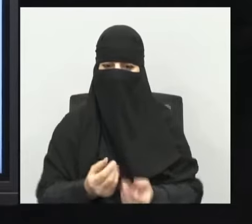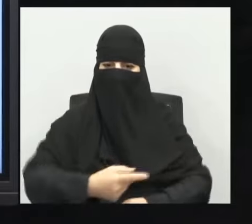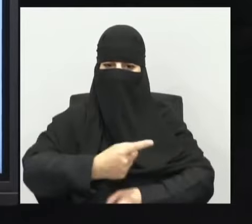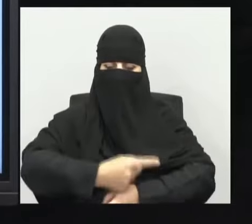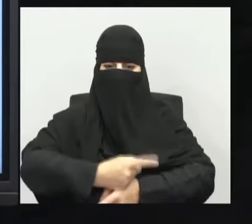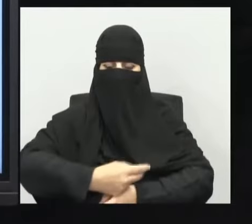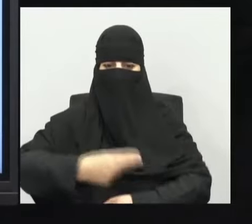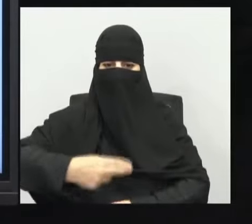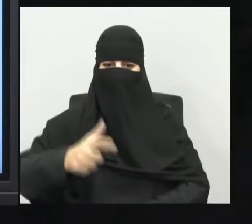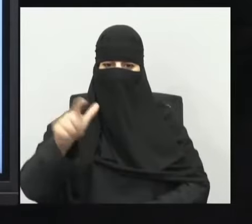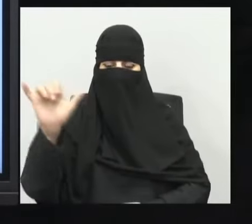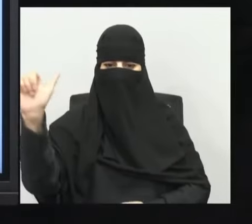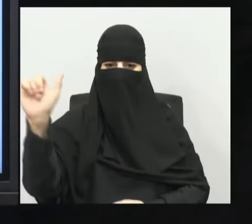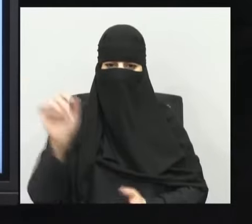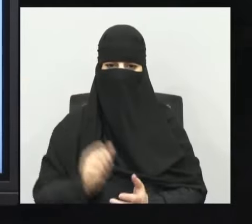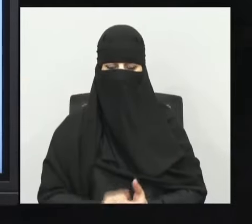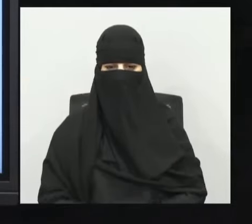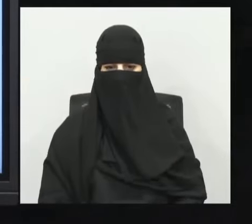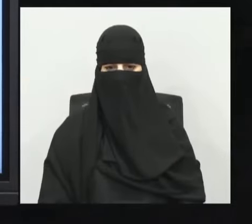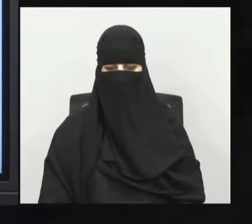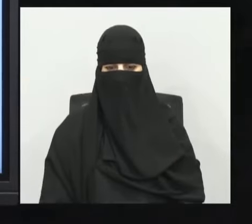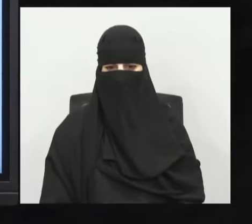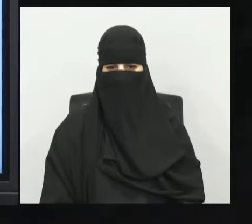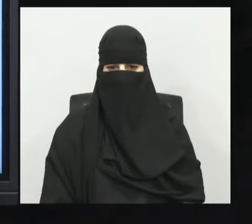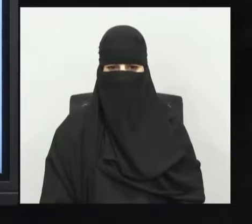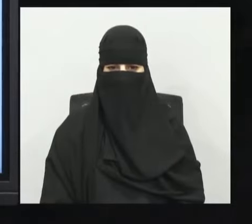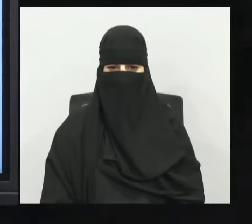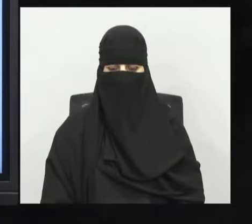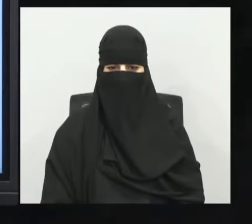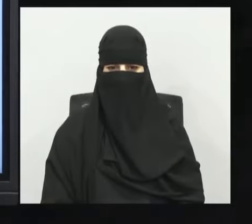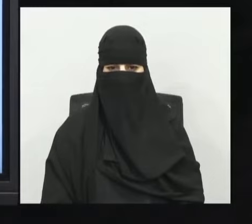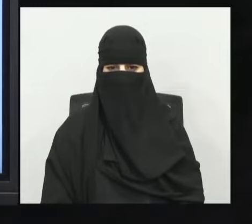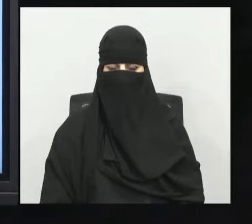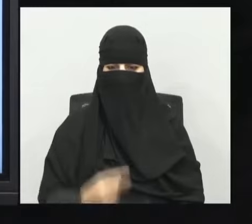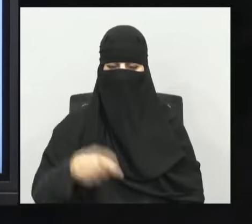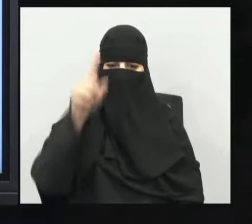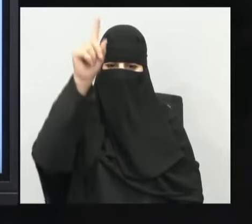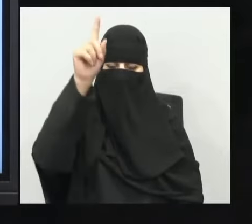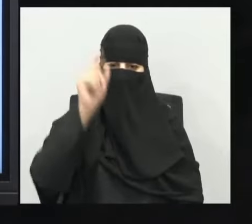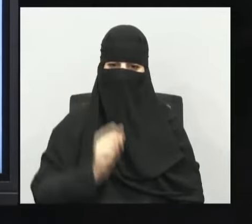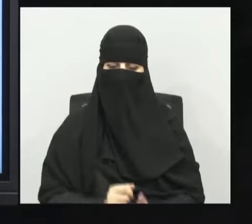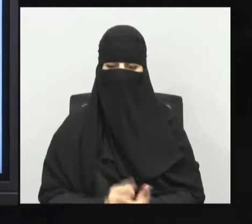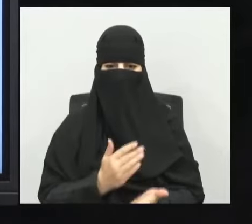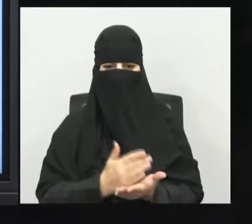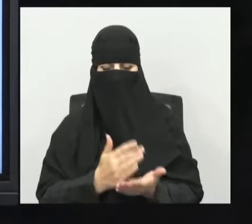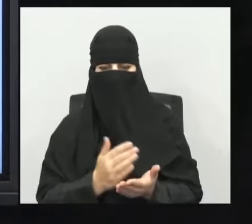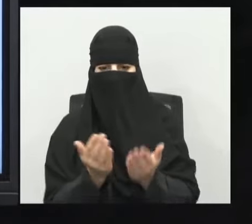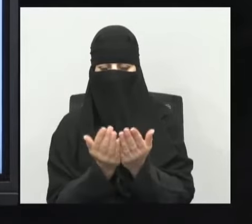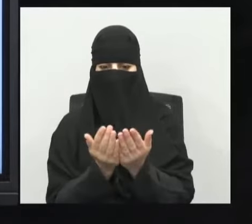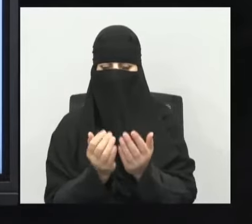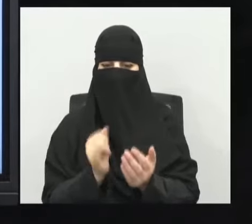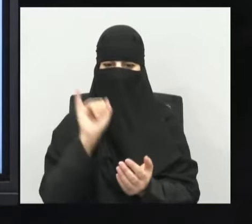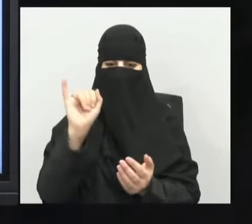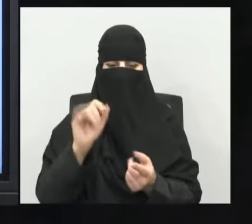معلمكم الاستاذ علي القحطاني ويرافقني في لغه الاشاره زميلتي الاستاذه شريف الشريف بمشيئه الله راح نستكمل معكم دروس